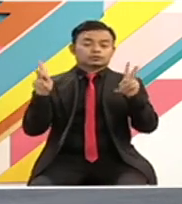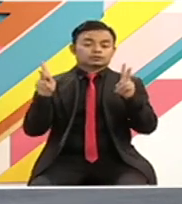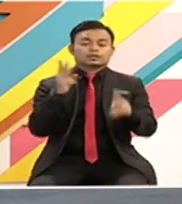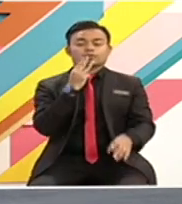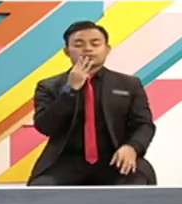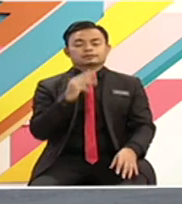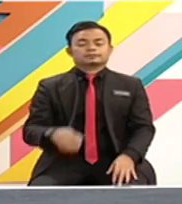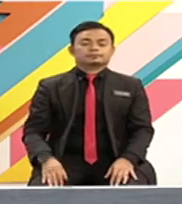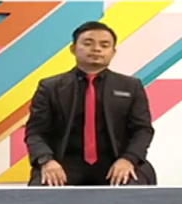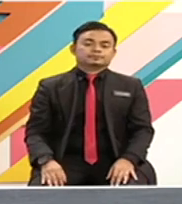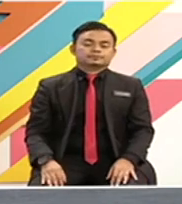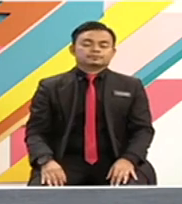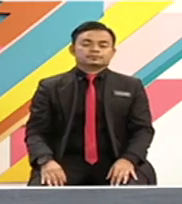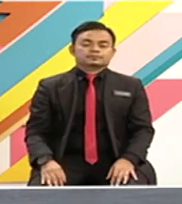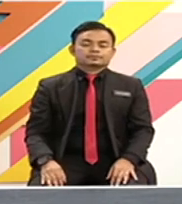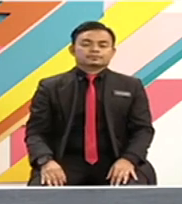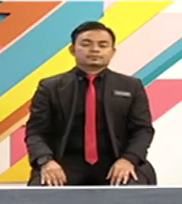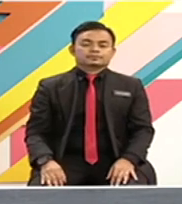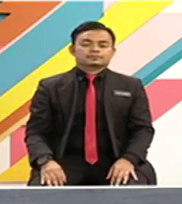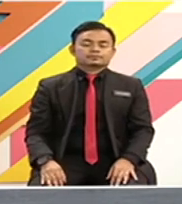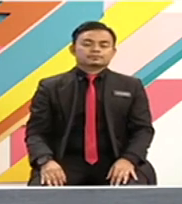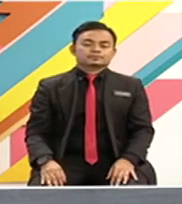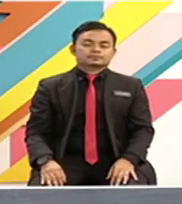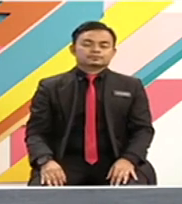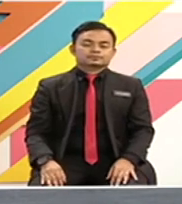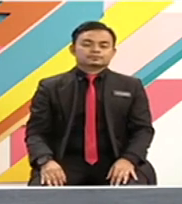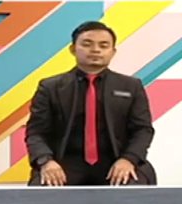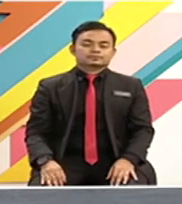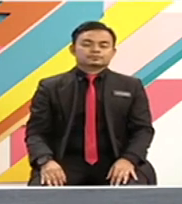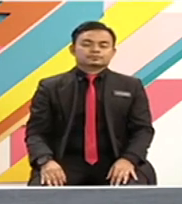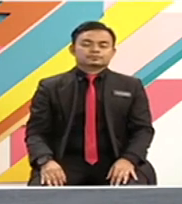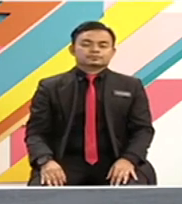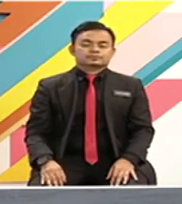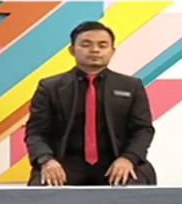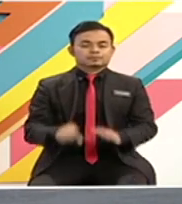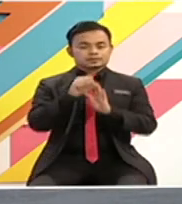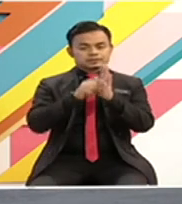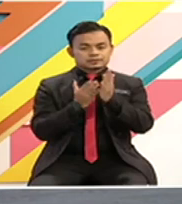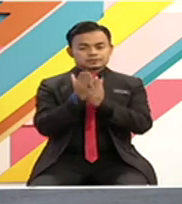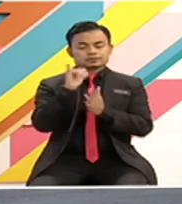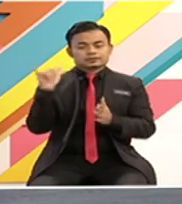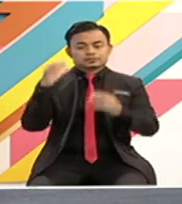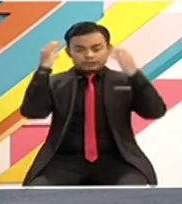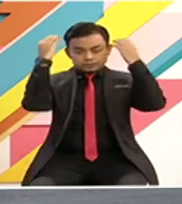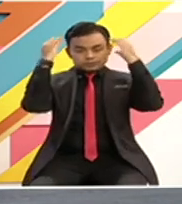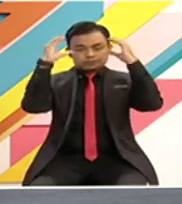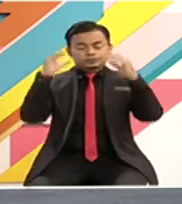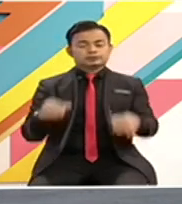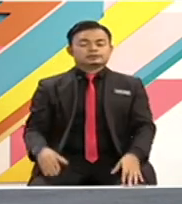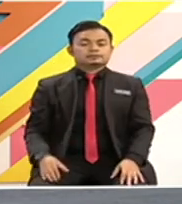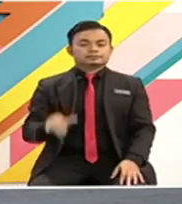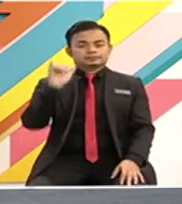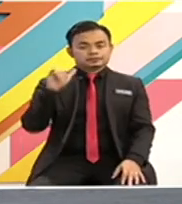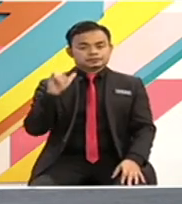senyum Untuk menimbulkan awan kontra oke ya oke serutnya Ceko Oke Yang ini nanti kita akan